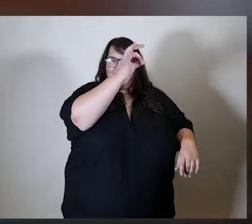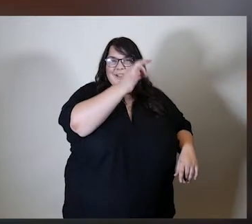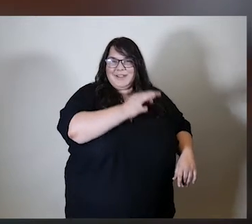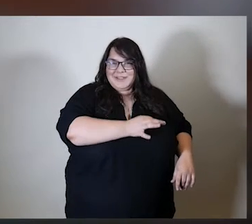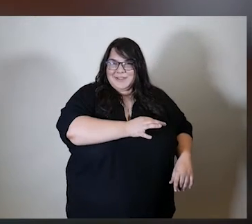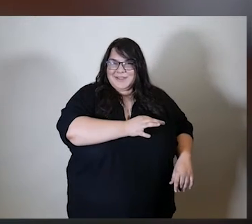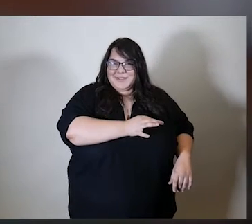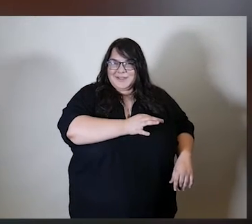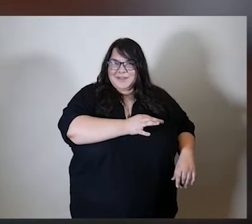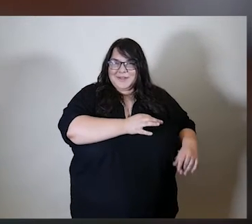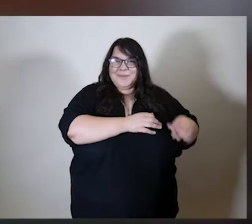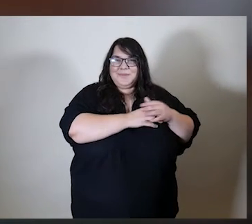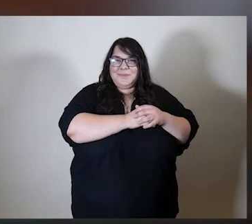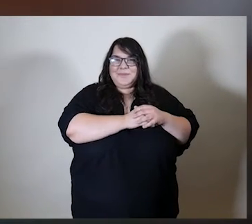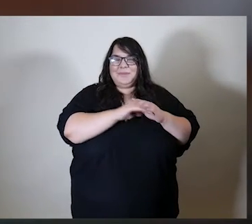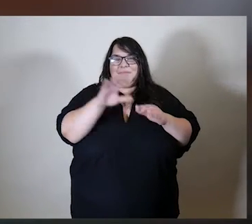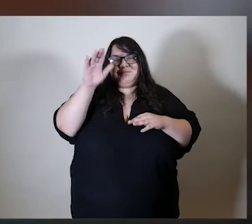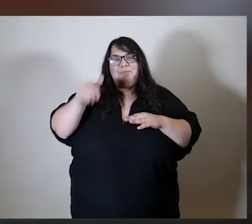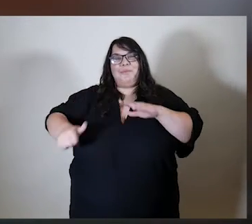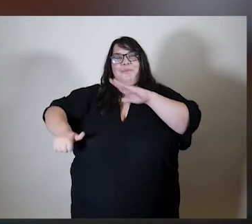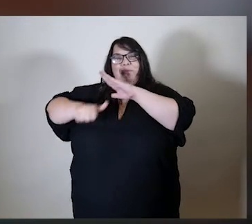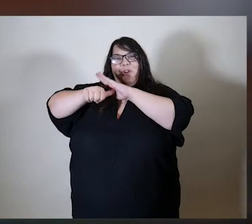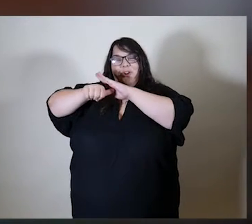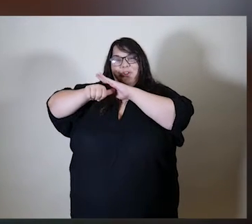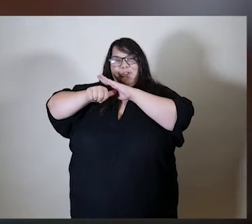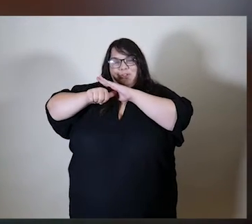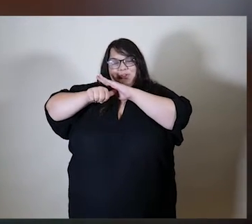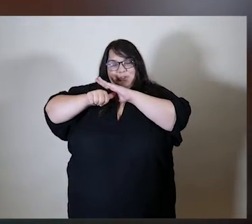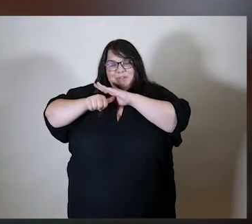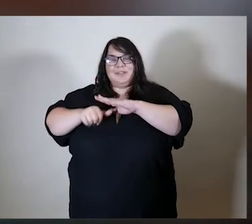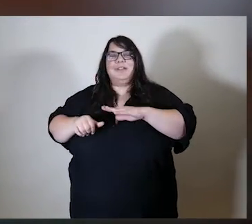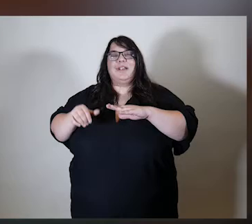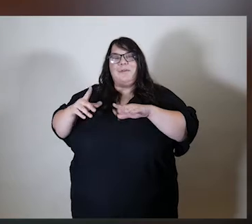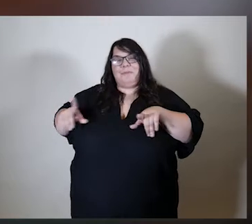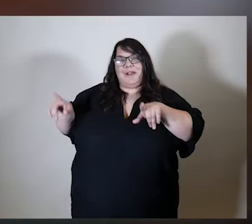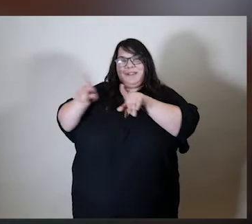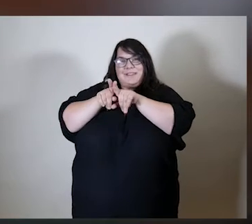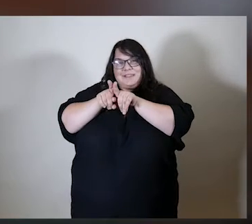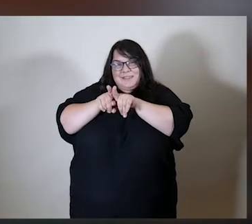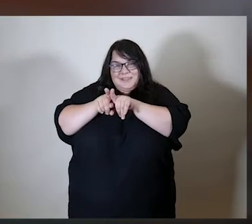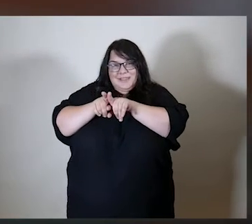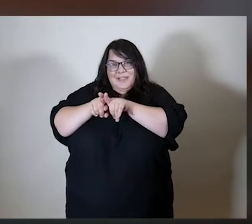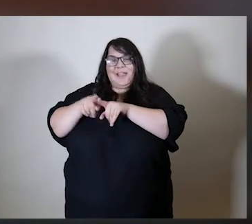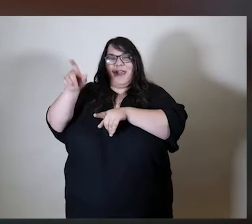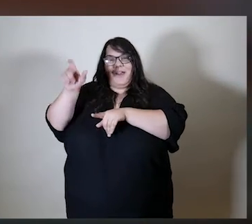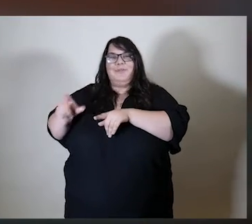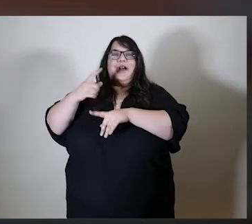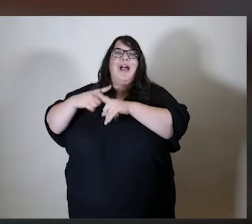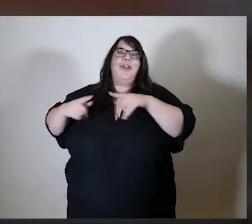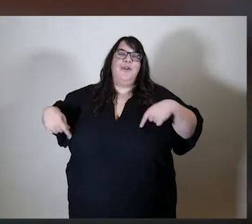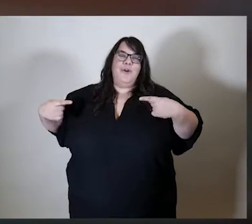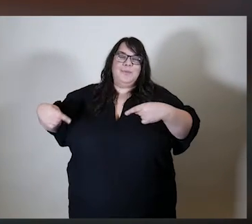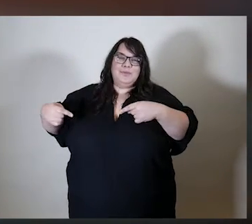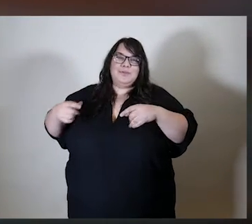Νοτίων Ιωνίων νήσων, με επικεφαλή στον πρόεδρό της και συνοδοιπόρο μας σε κάθε αγώνα μας, Αντώνη